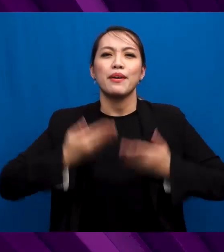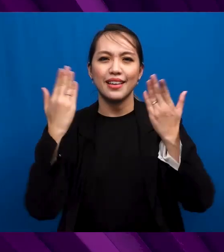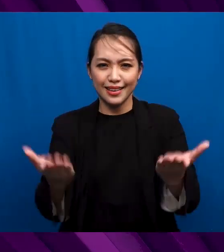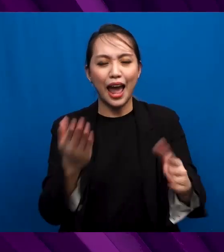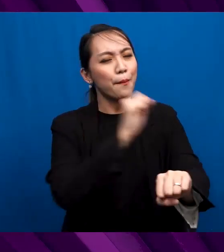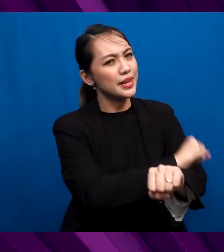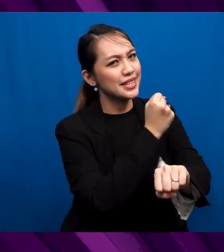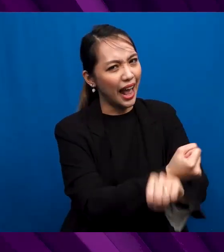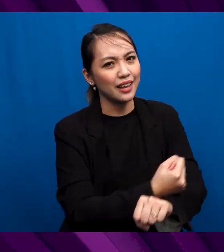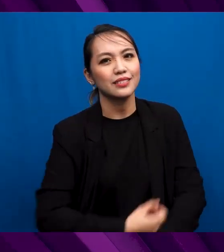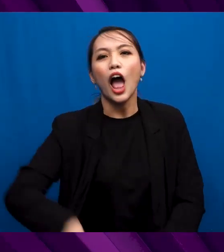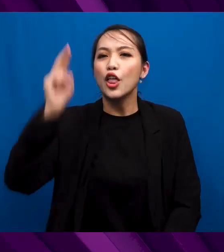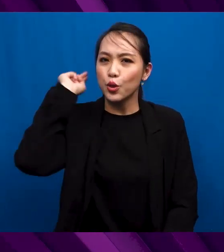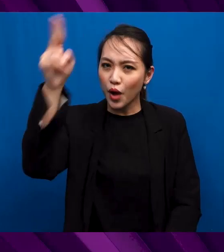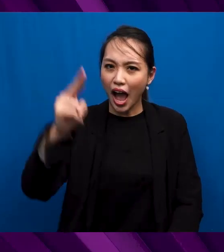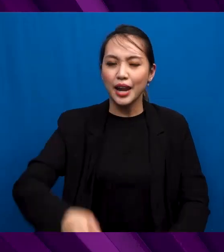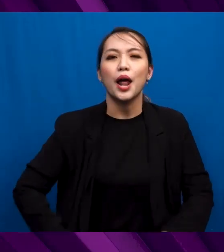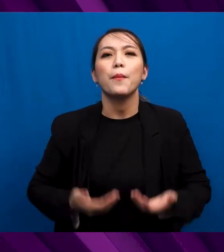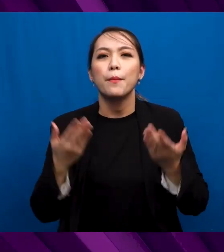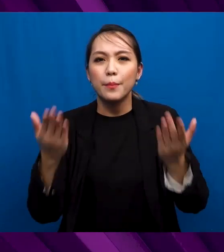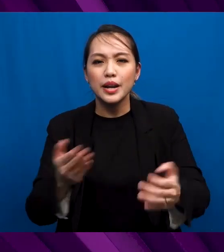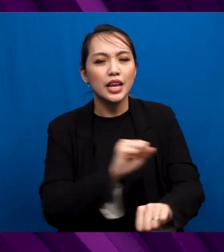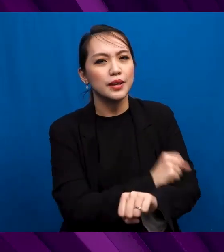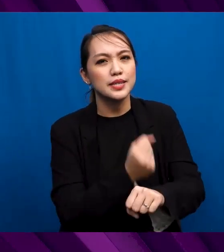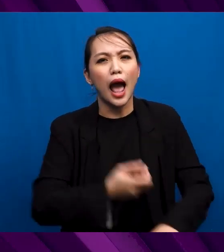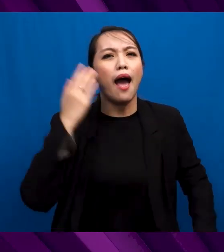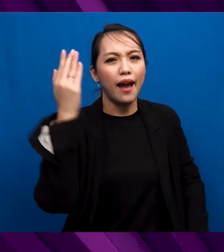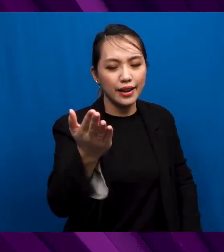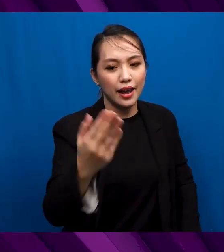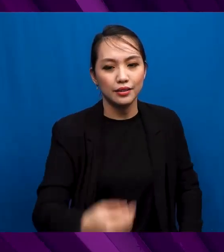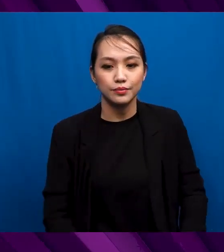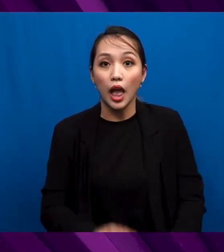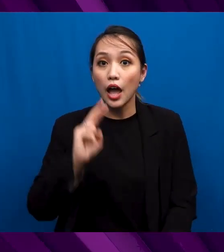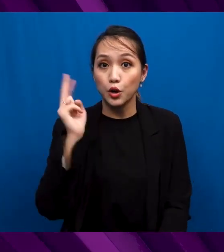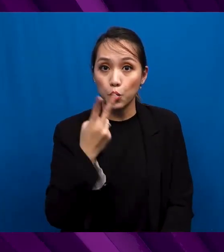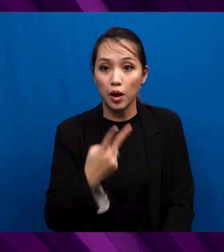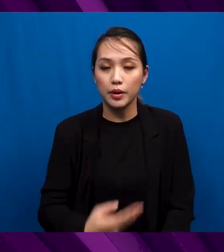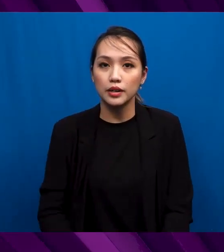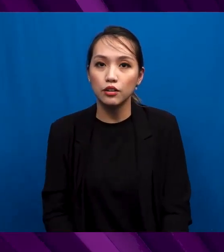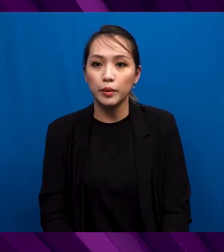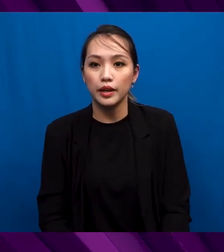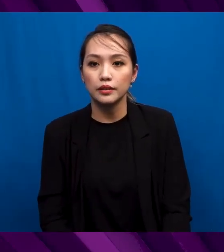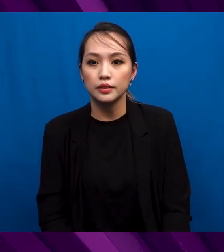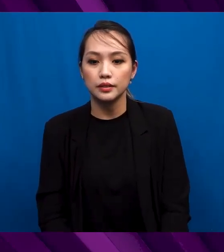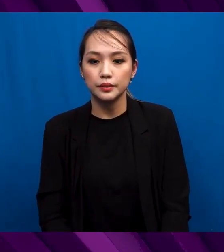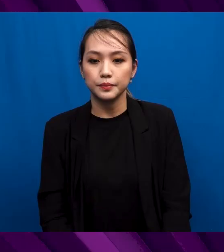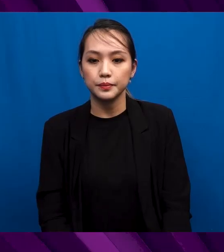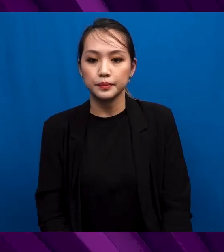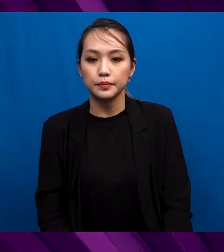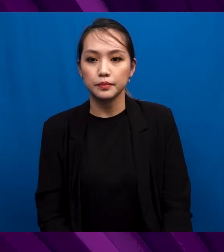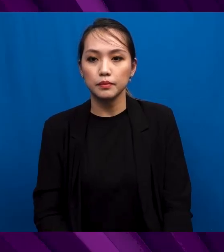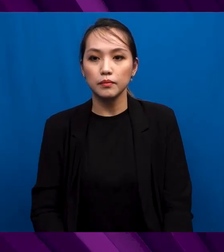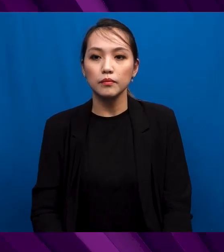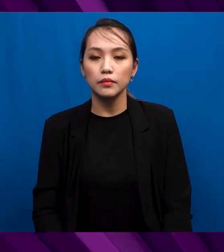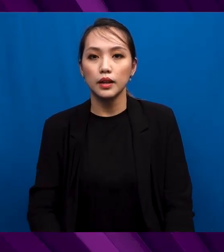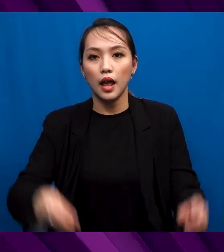will enable you. Tuhan yang akan memampukanmu. Yang kedua tadi, berkenanlah kepada pekerjaannya. Tuhan menerimanya.